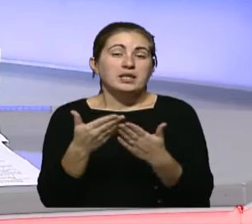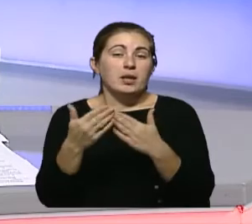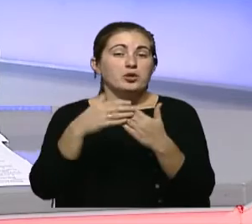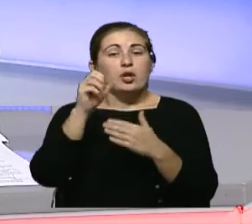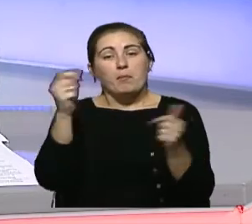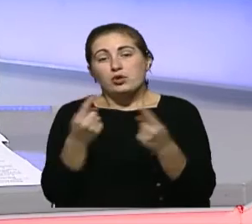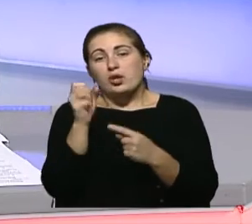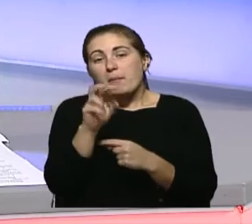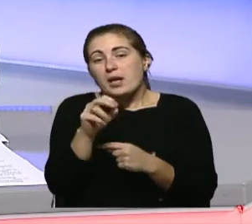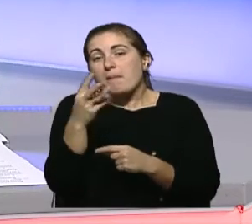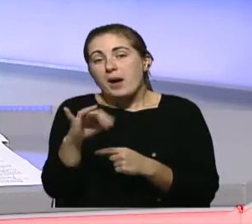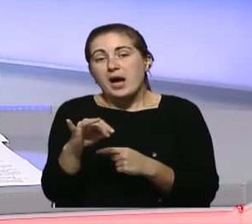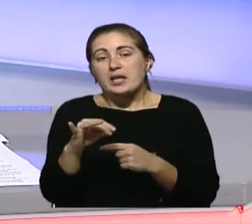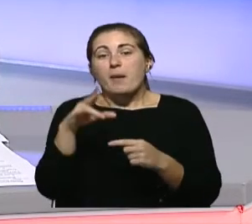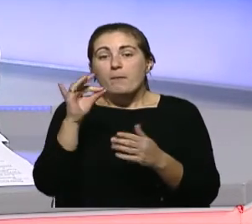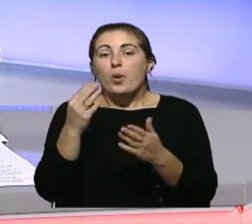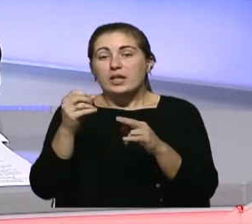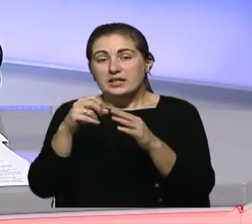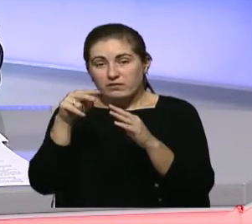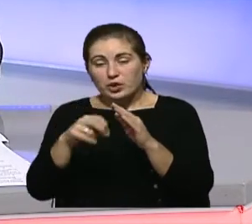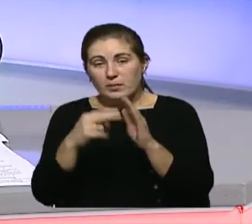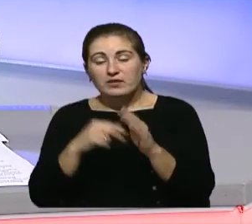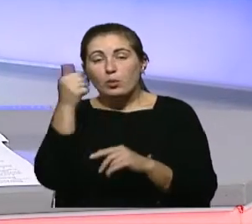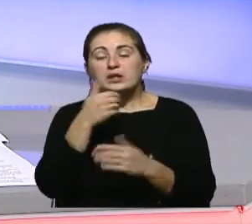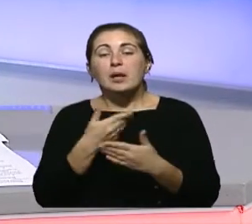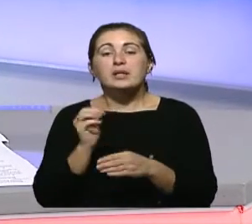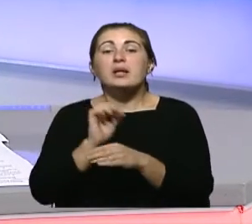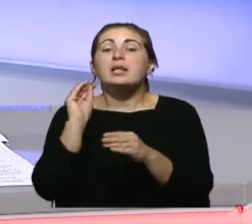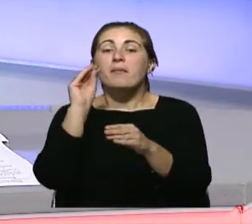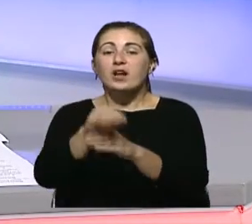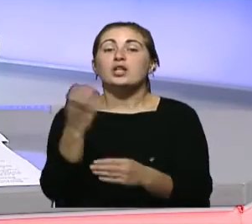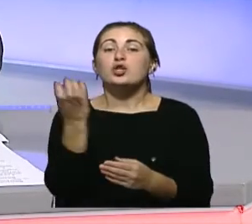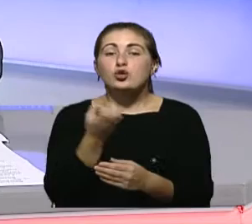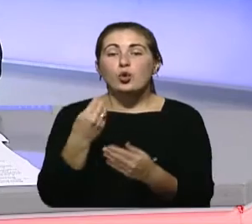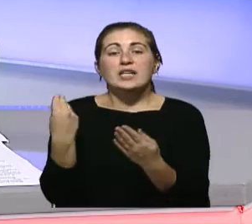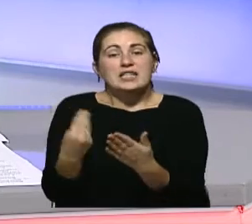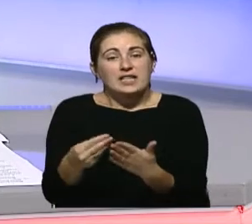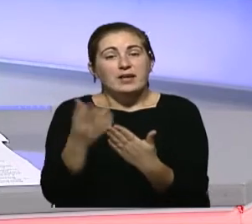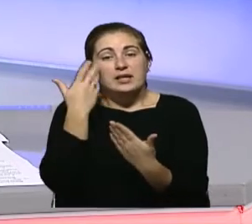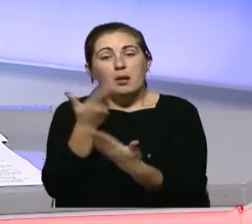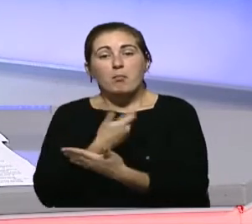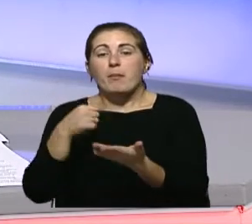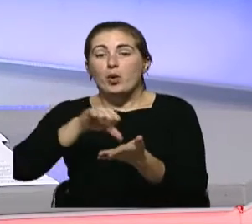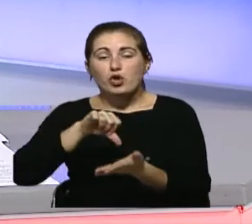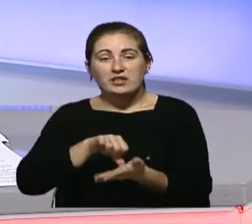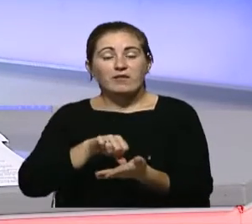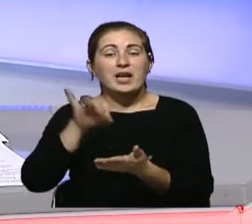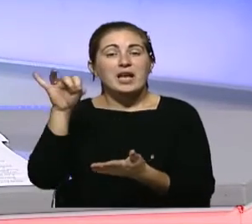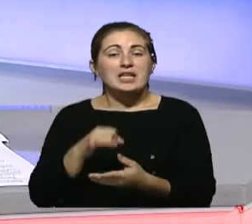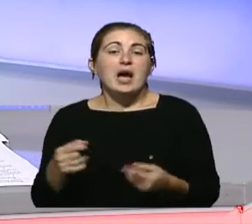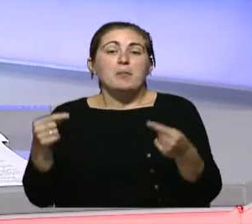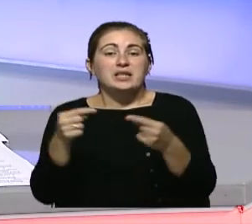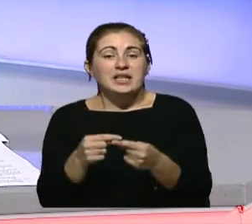апрель-май, ну, обычно это мы имеем в виду по опыту 2015 года, да, нам добавляют еще средства, когда мы поучаствовали и